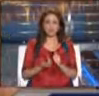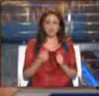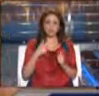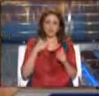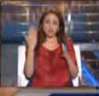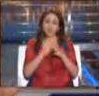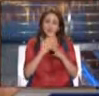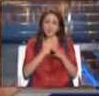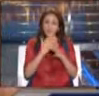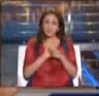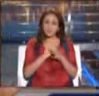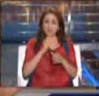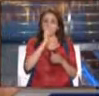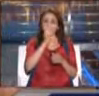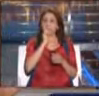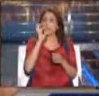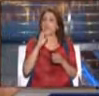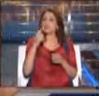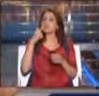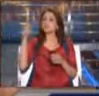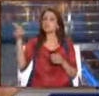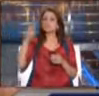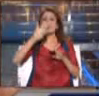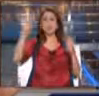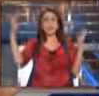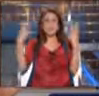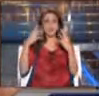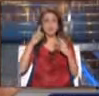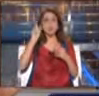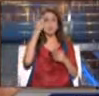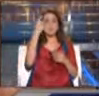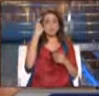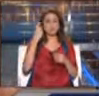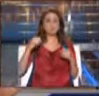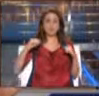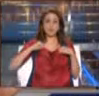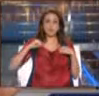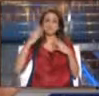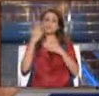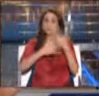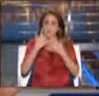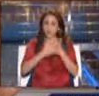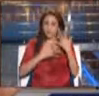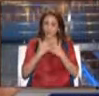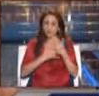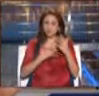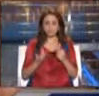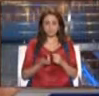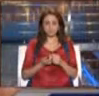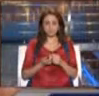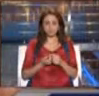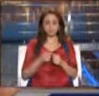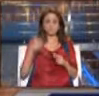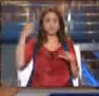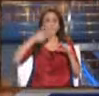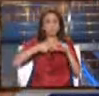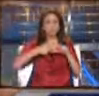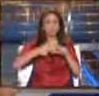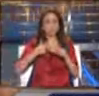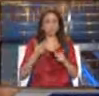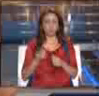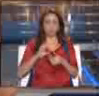ما بنعملش سبوت اعلامي على الانديه دي، ودي انديه جماهيريه وزي المنصوره، ما بندخل شركات بتمتلك اموال زي شركات البترول